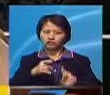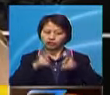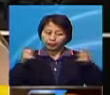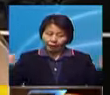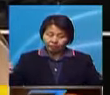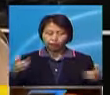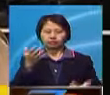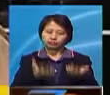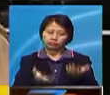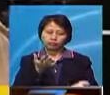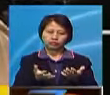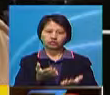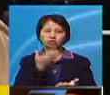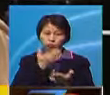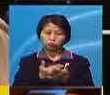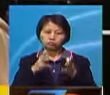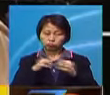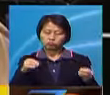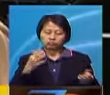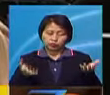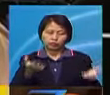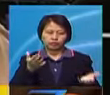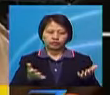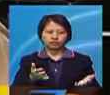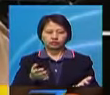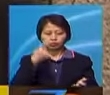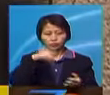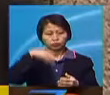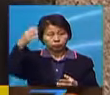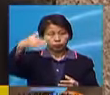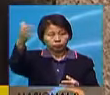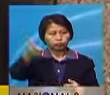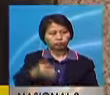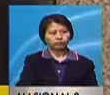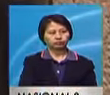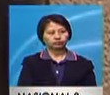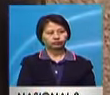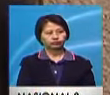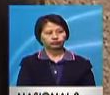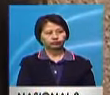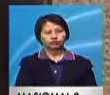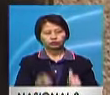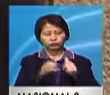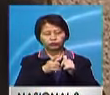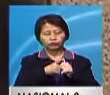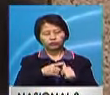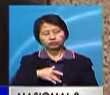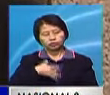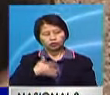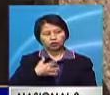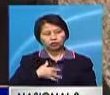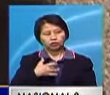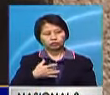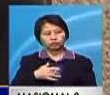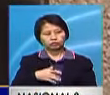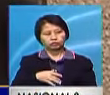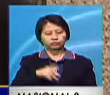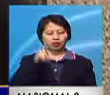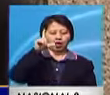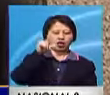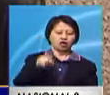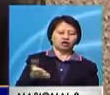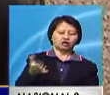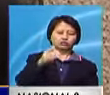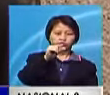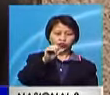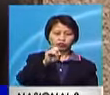a, in a long term, maybe as a good solution for the nation. Mula-mula tu memang rasa macam agak membebankan lah, tapi